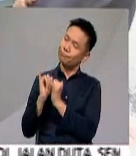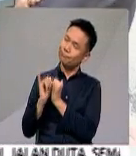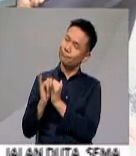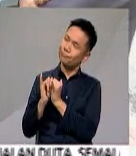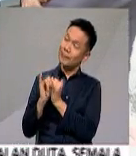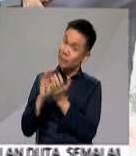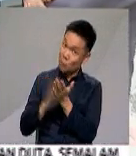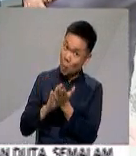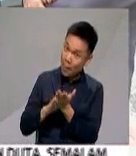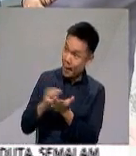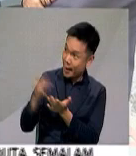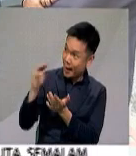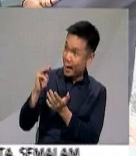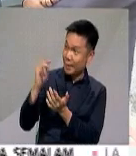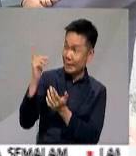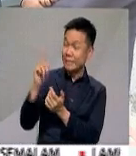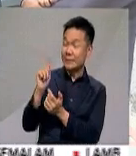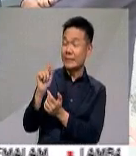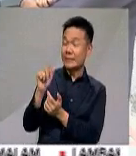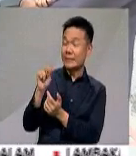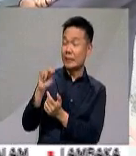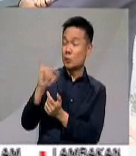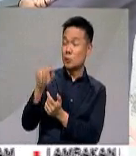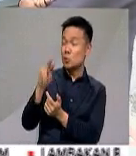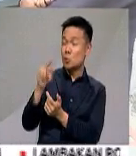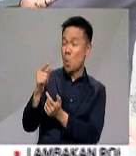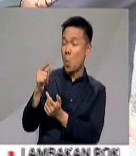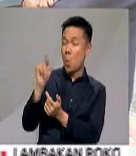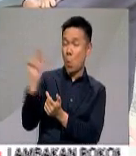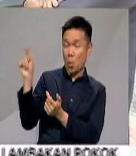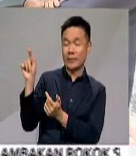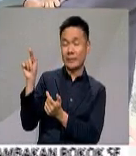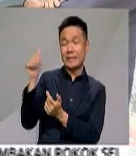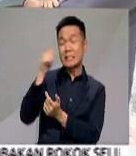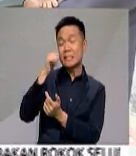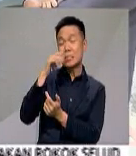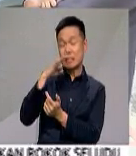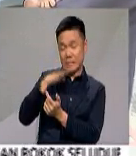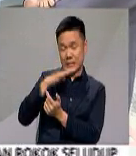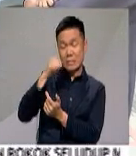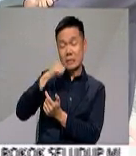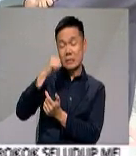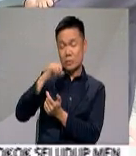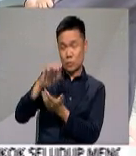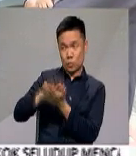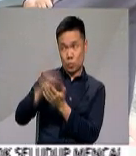sekolah menengah di Tanjung Katong Secondary School, Tanjung Katong Girls School.